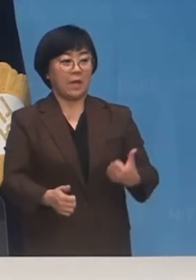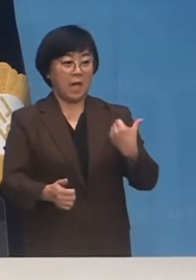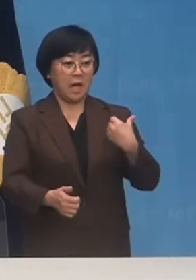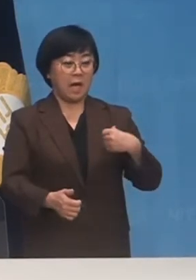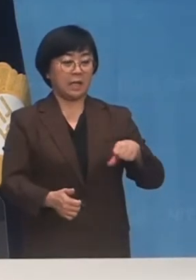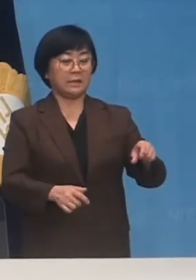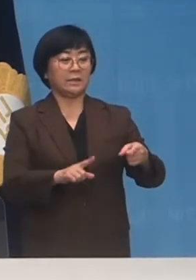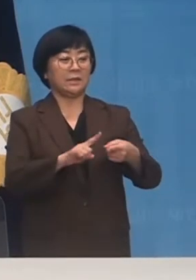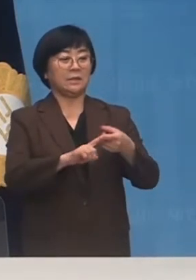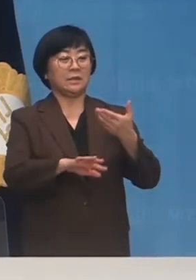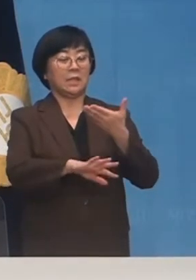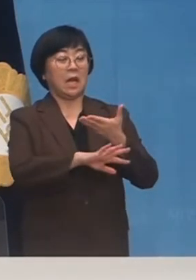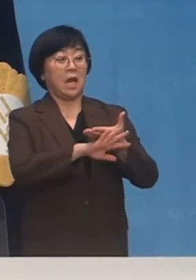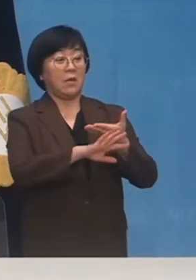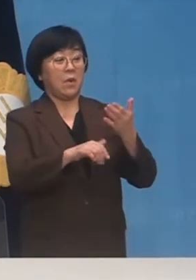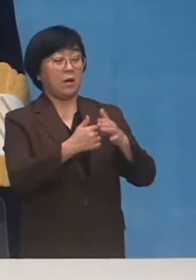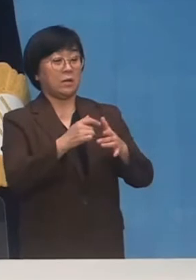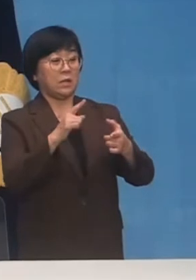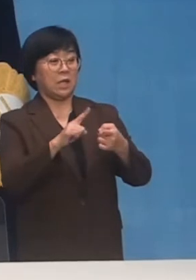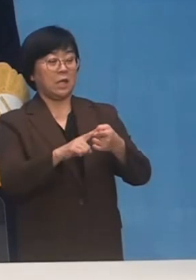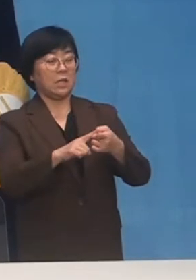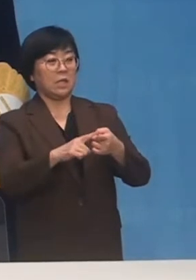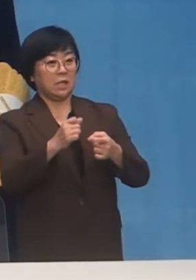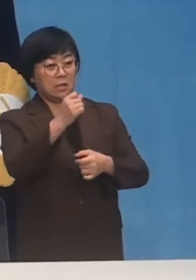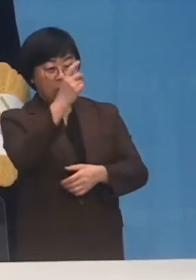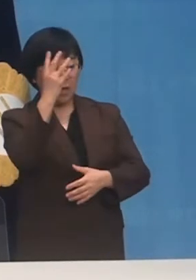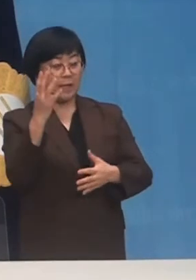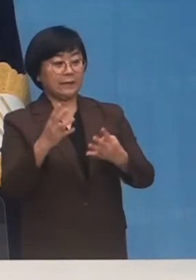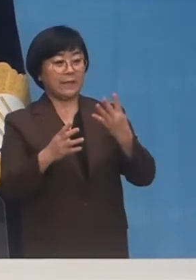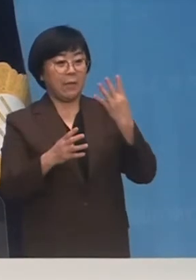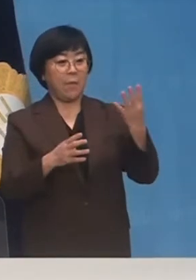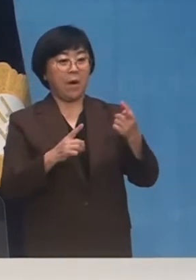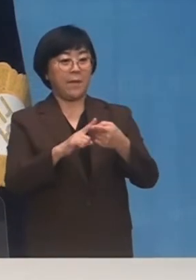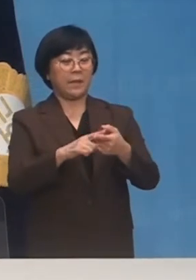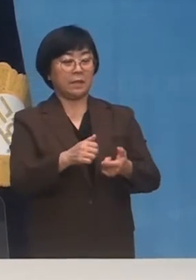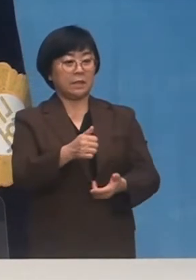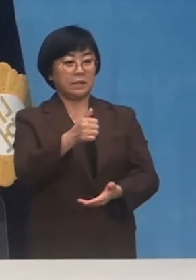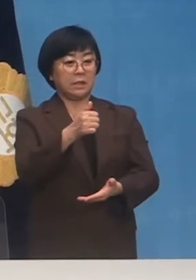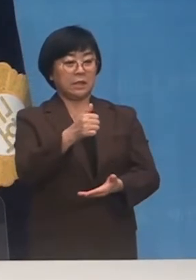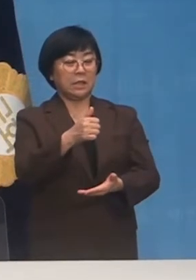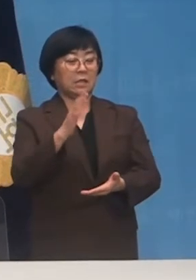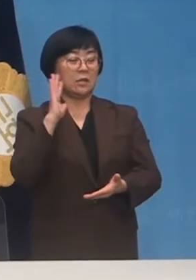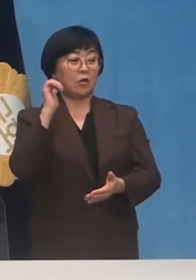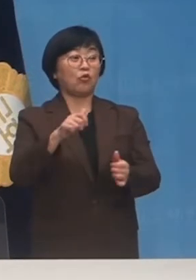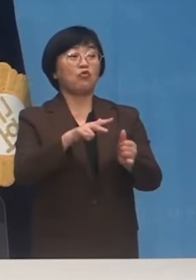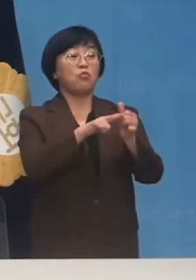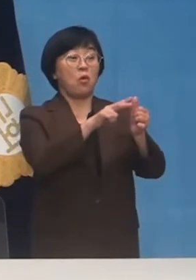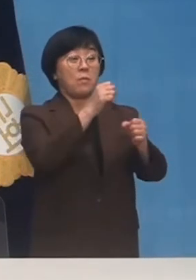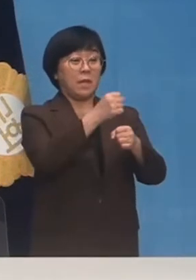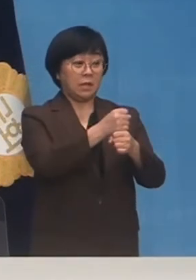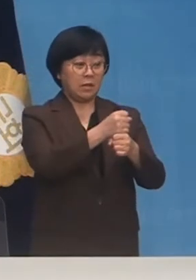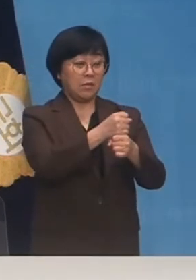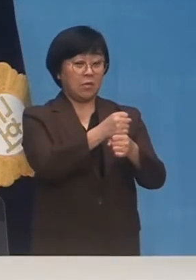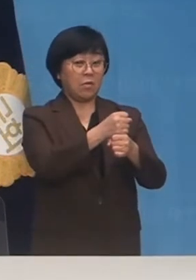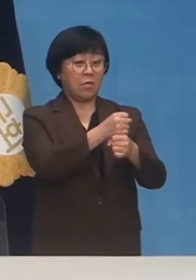아들을 남이라고 엿보인 전과 사범인 이재명을 대통령 후보로 만들어